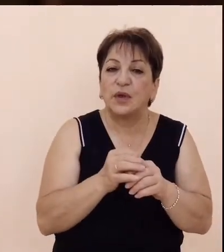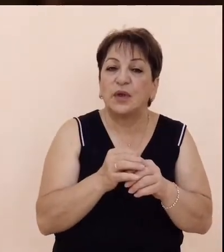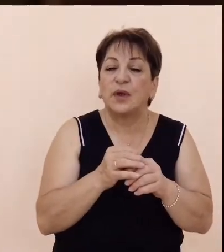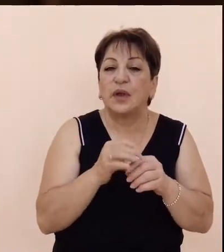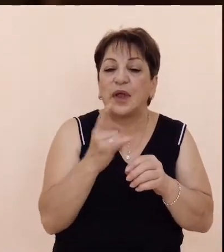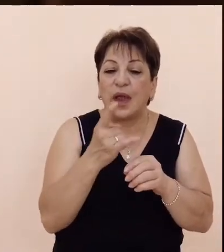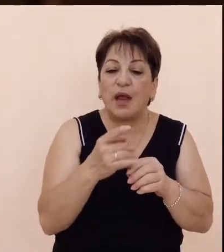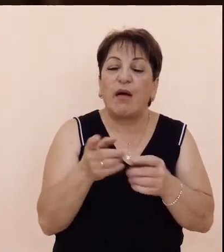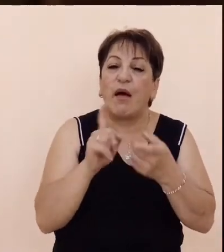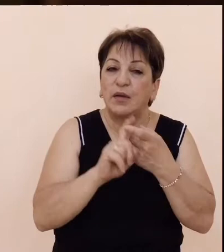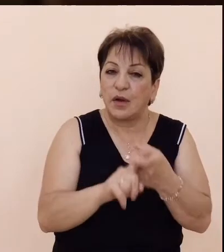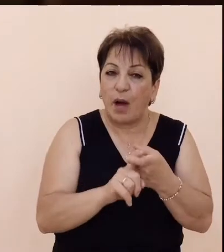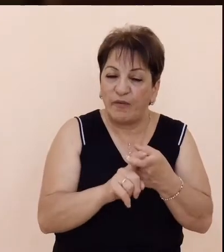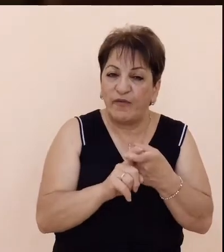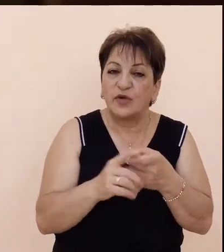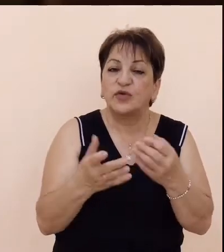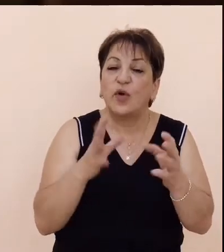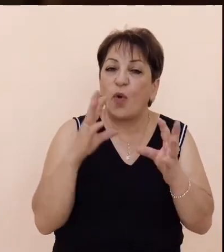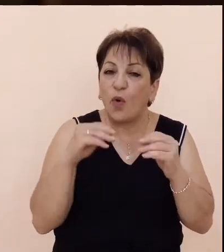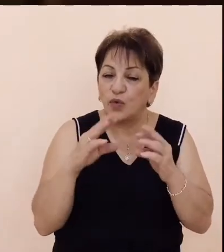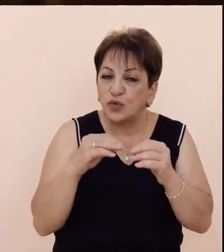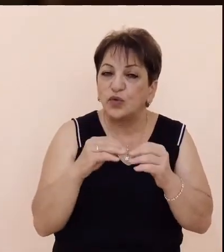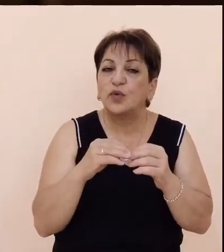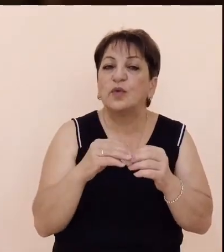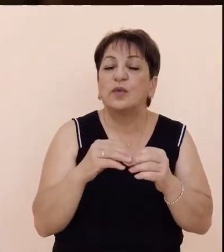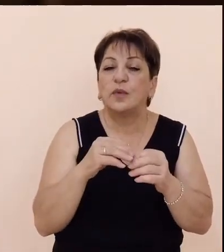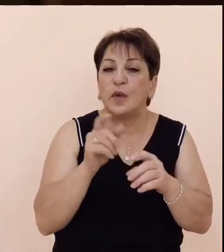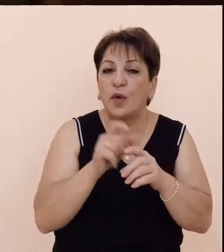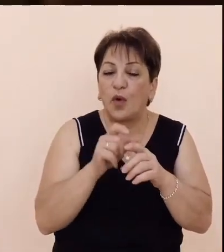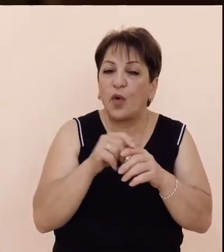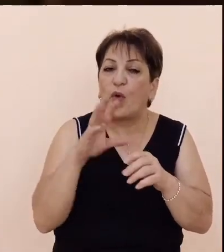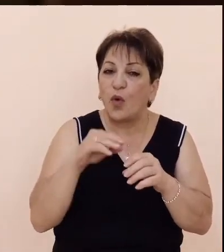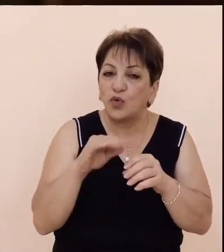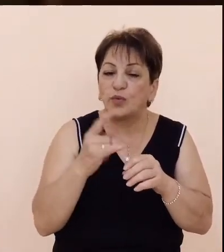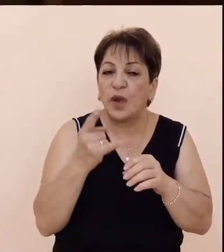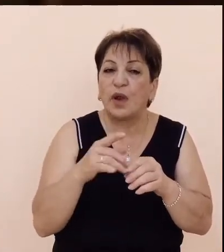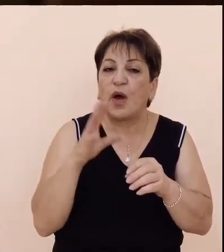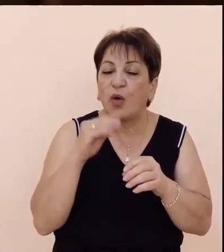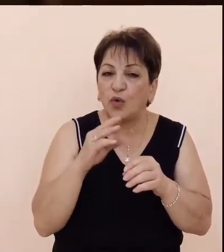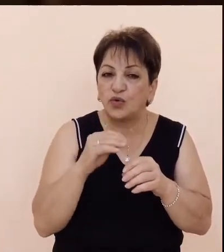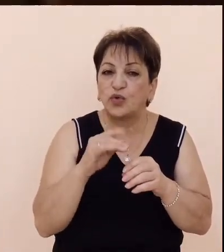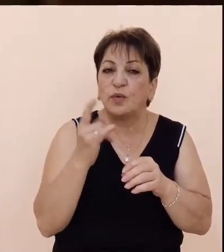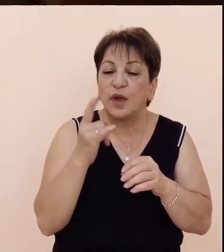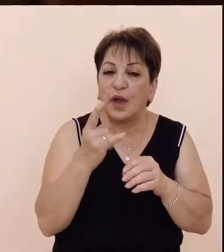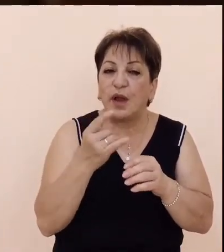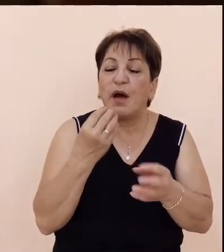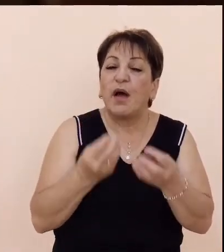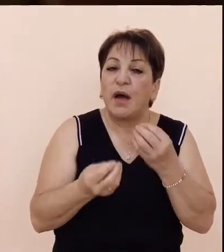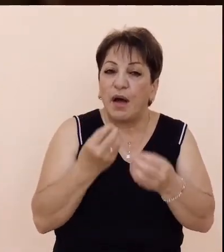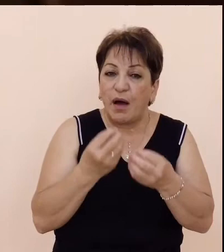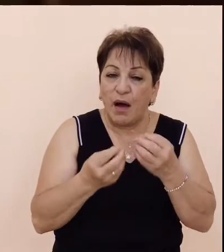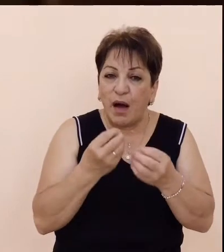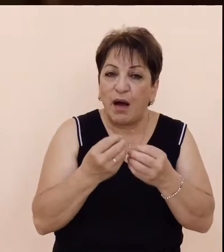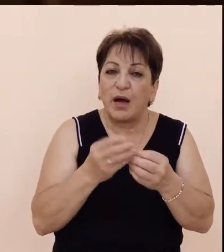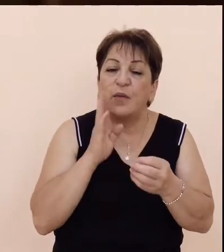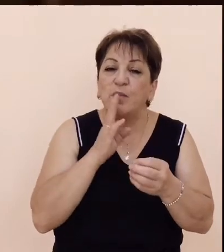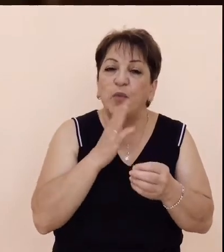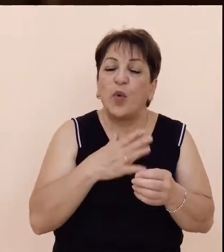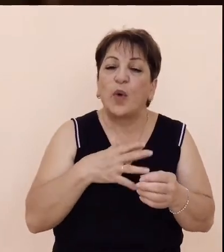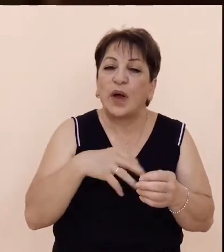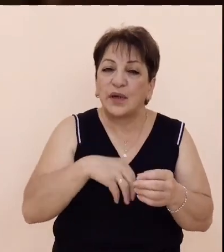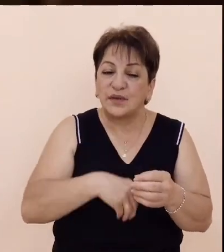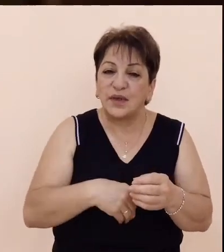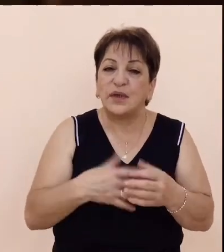է մտնում այդ երեխայի հետ, խոսում է երեխայի հետ, խոսքեր է ուղում երեխային, եւ այդ երեխայի խաղը, երբ մոր կրծքի